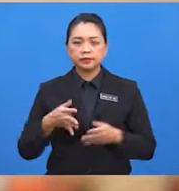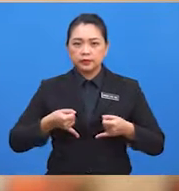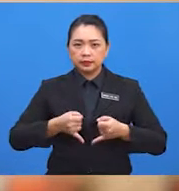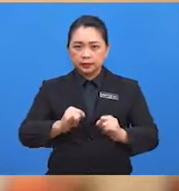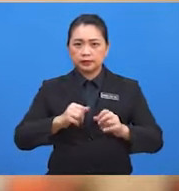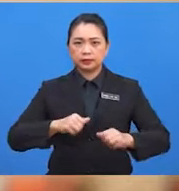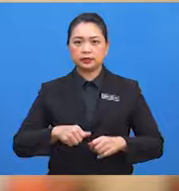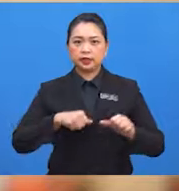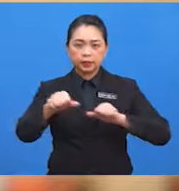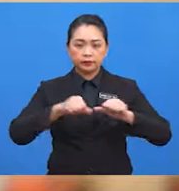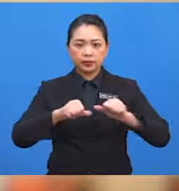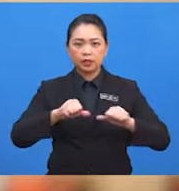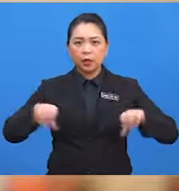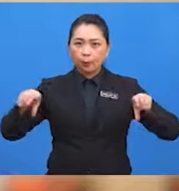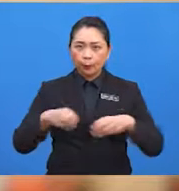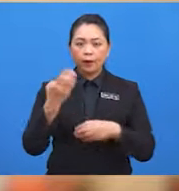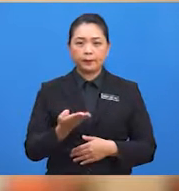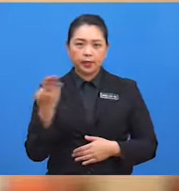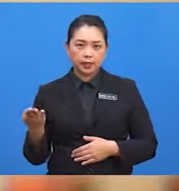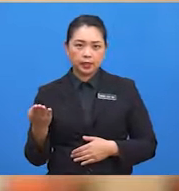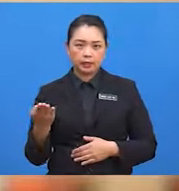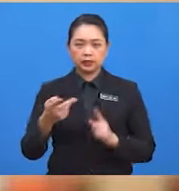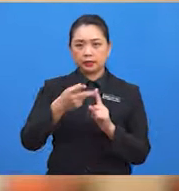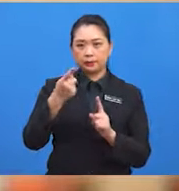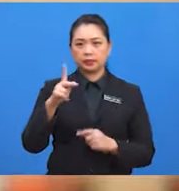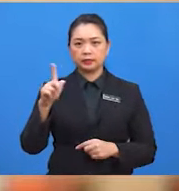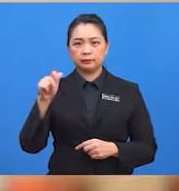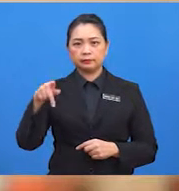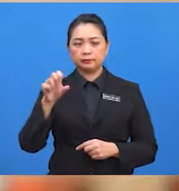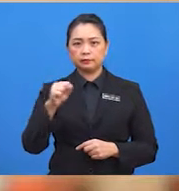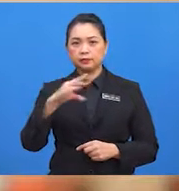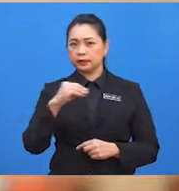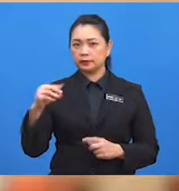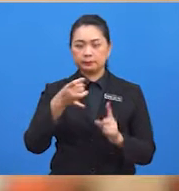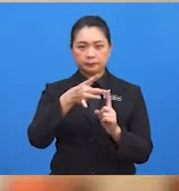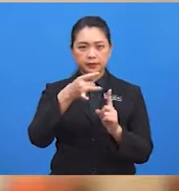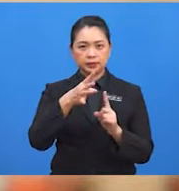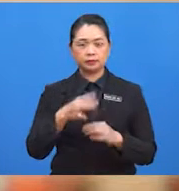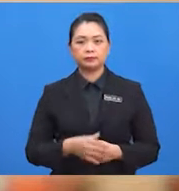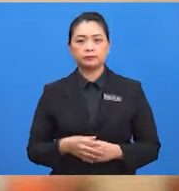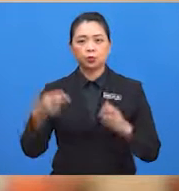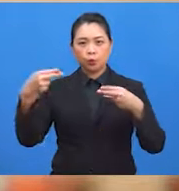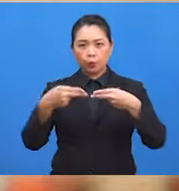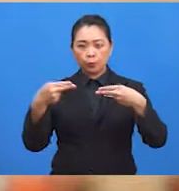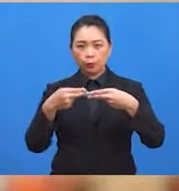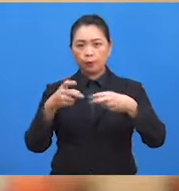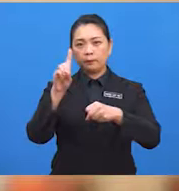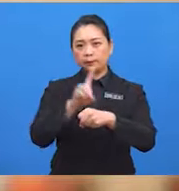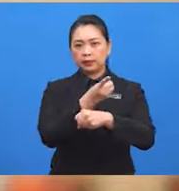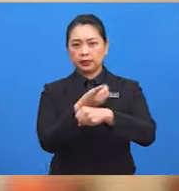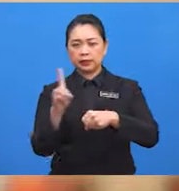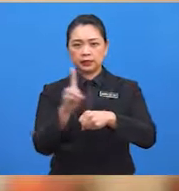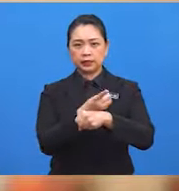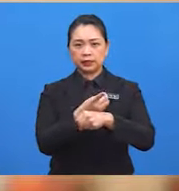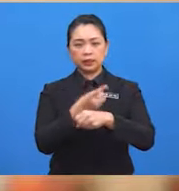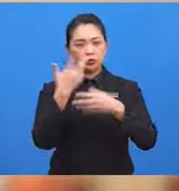menjalankan kegiatan pembuatan barangan daripada kapas dan besi. Hubungan perdagangan telah lama wujud antara